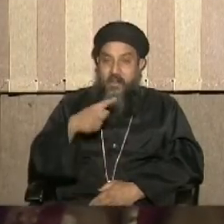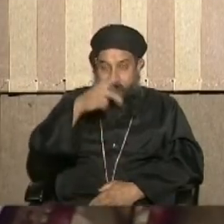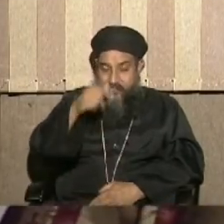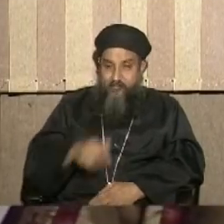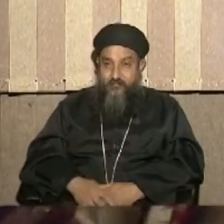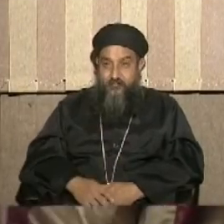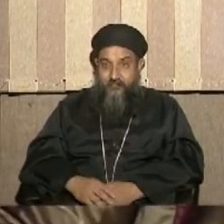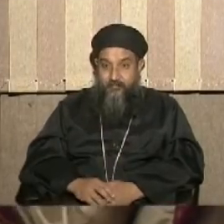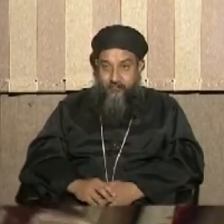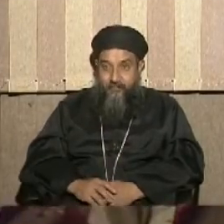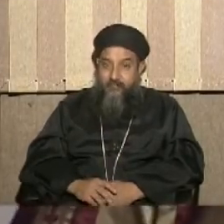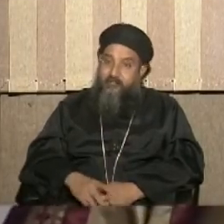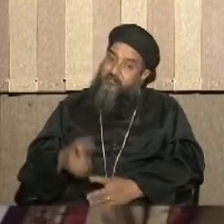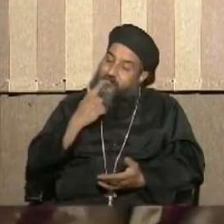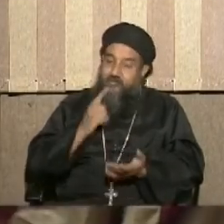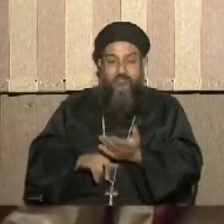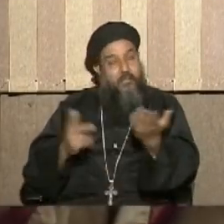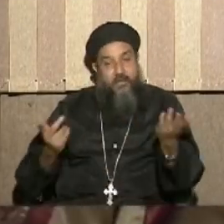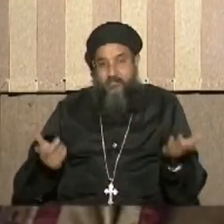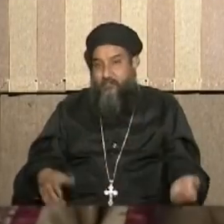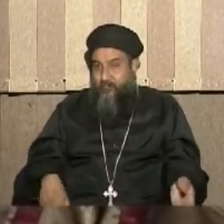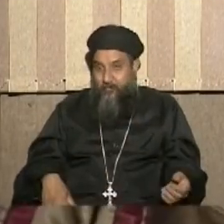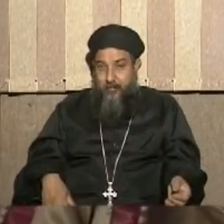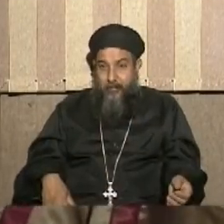ايوه فعلا عندك حق طبعا.